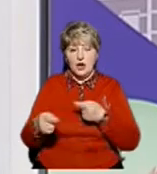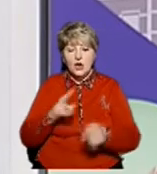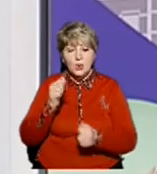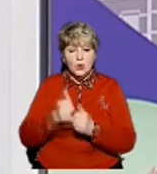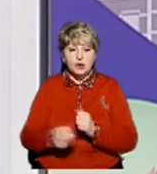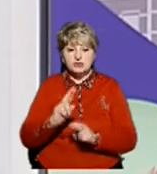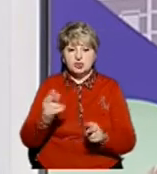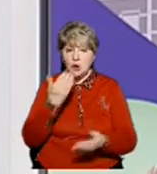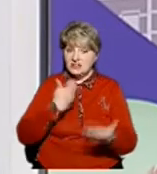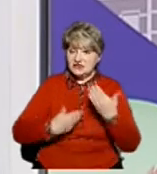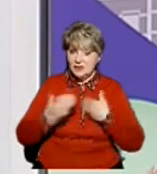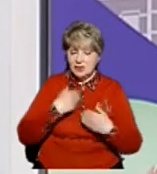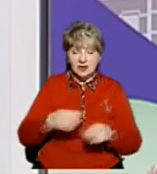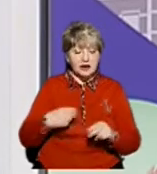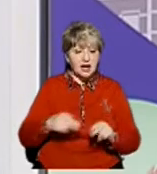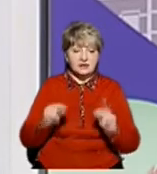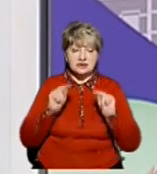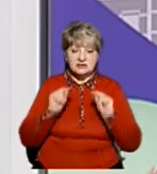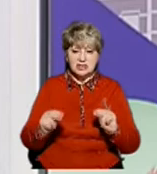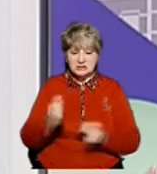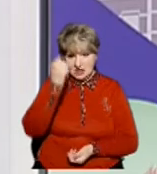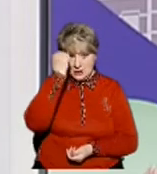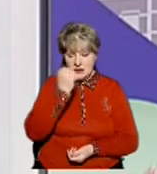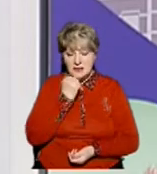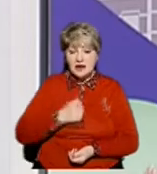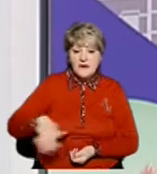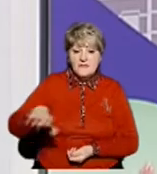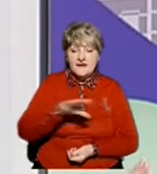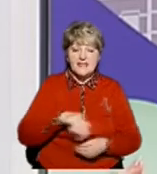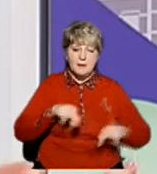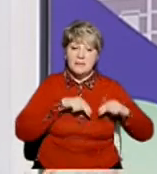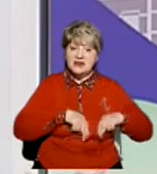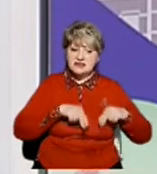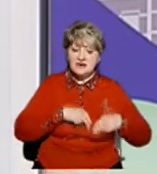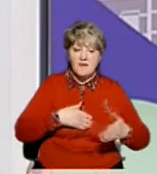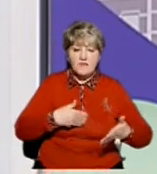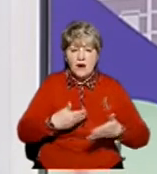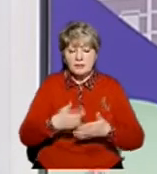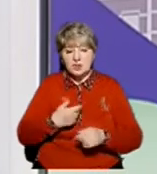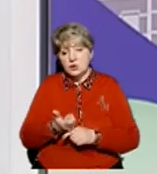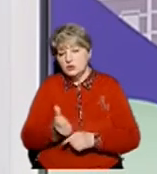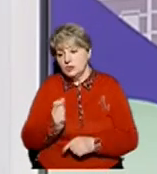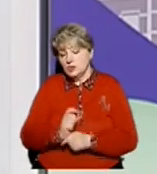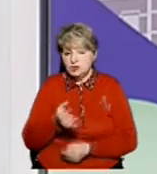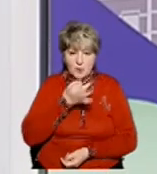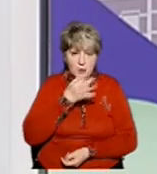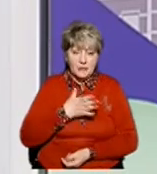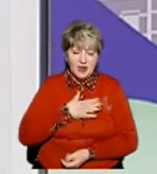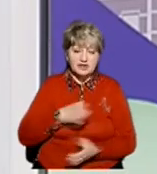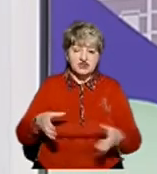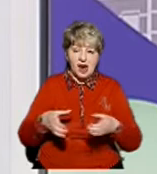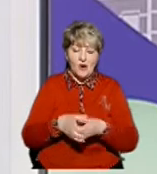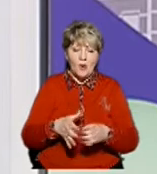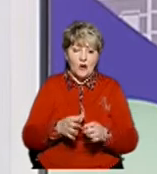речі, щиро дякую всім волонтерам, всім працівникам. Мені дуже подобається наша команда, як